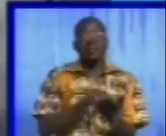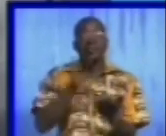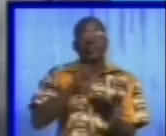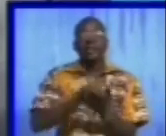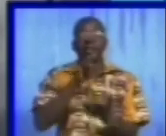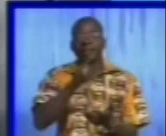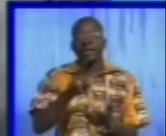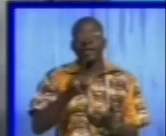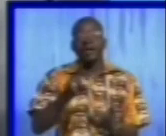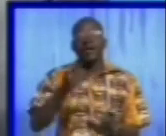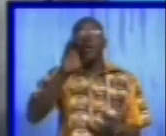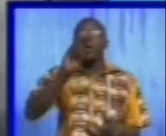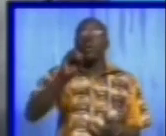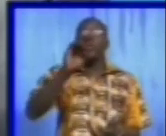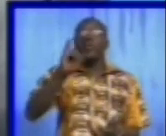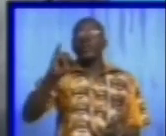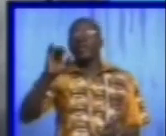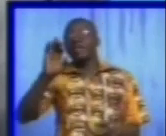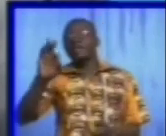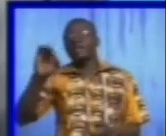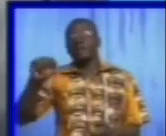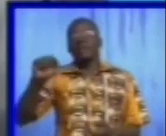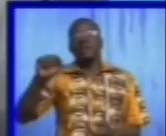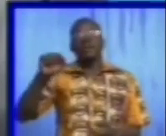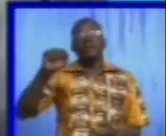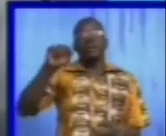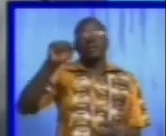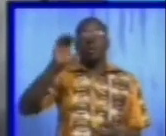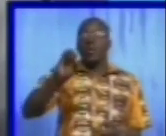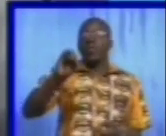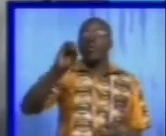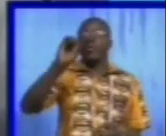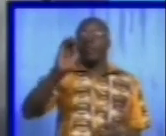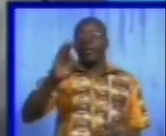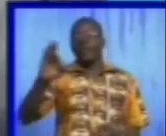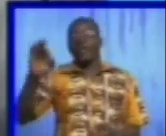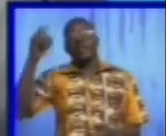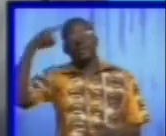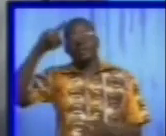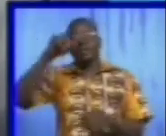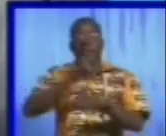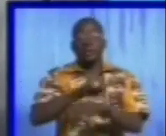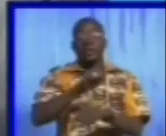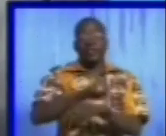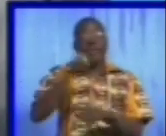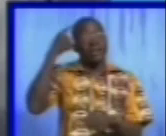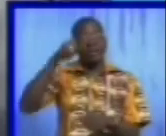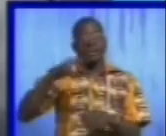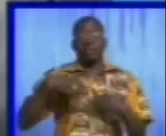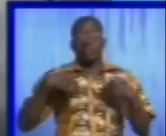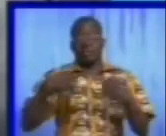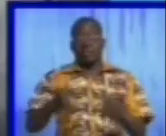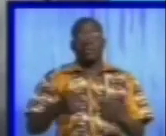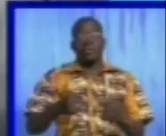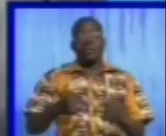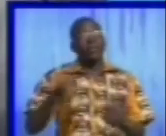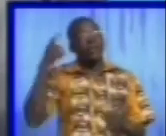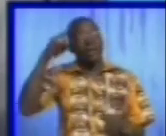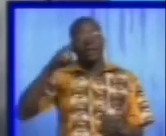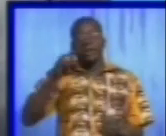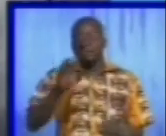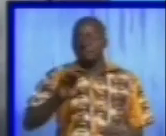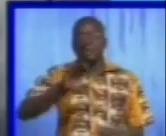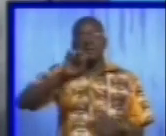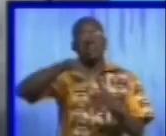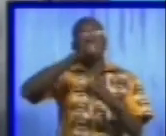des offices de santé des travailleurs, principalement à Ouagadougou et à Bobo-Dioulasso, des SMI, des santé maternelle et